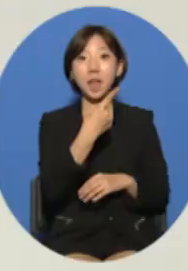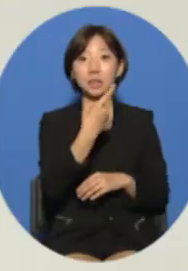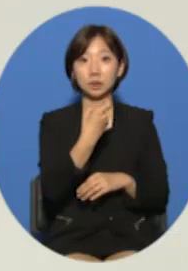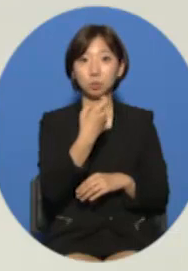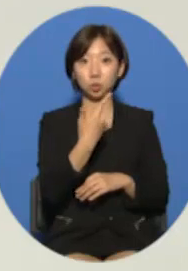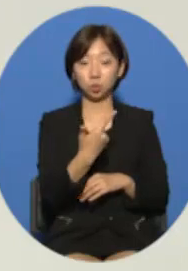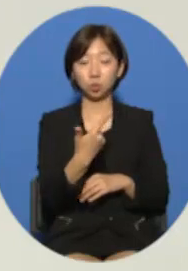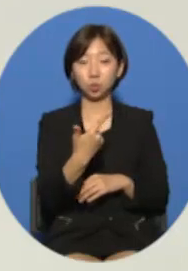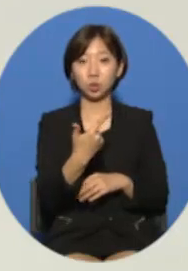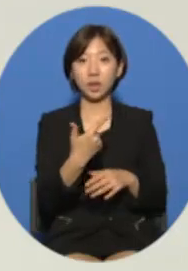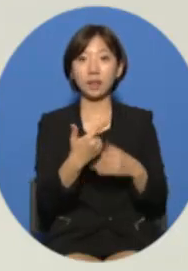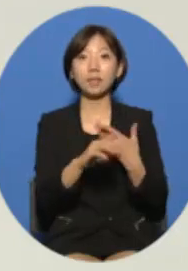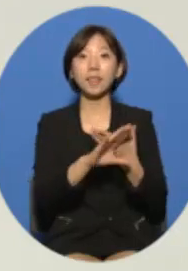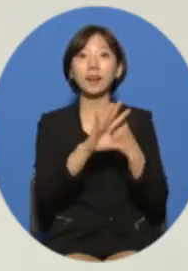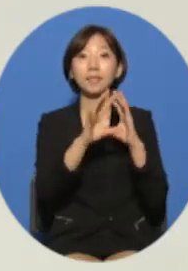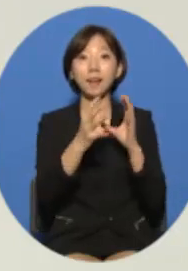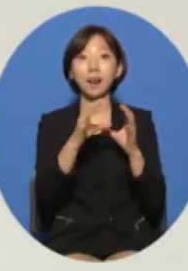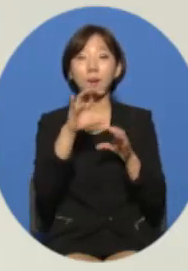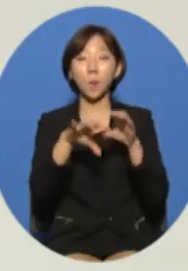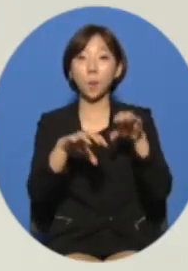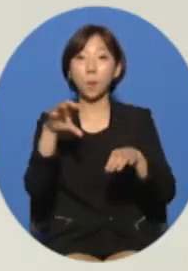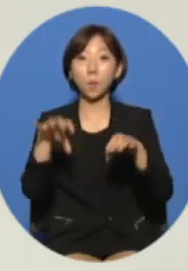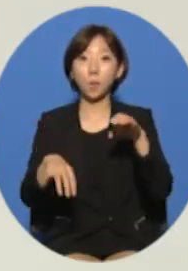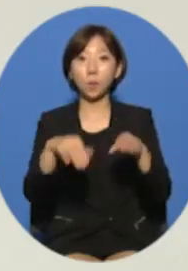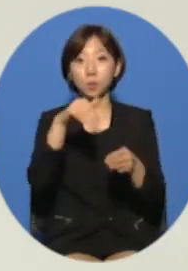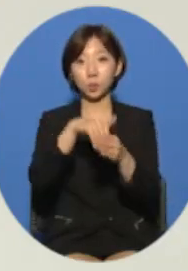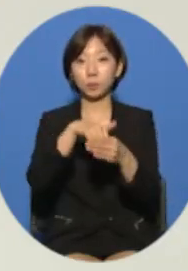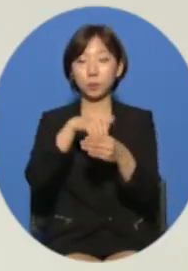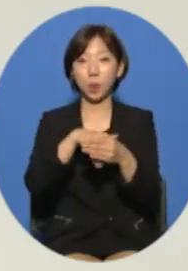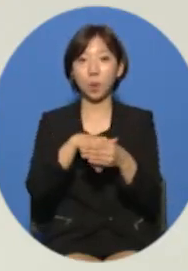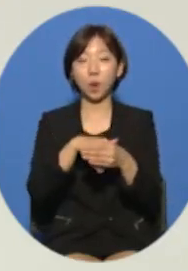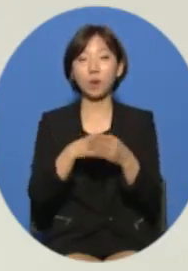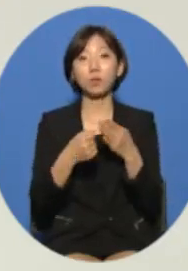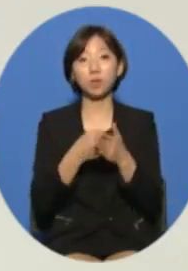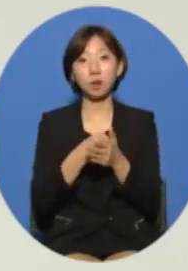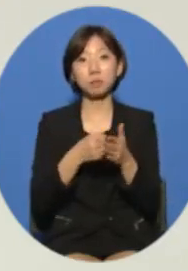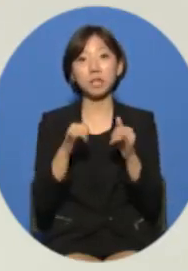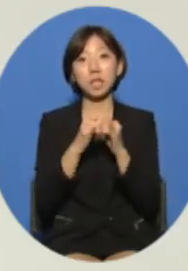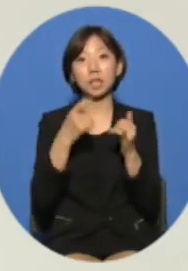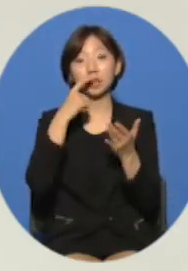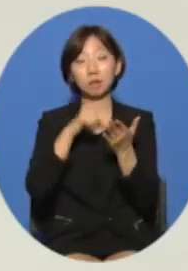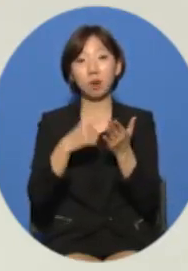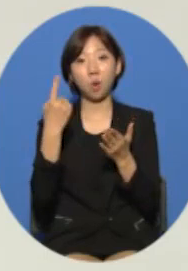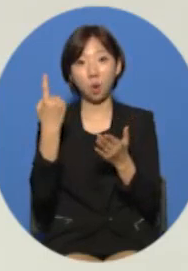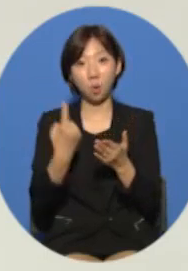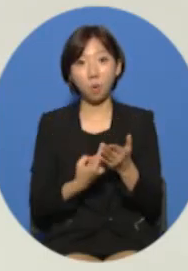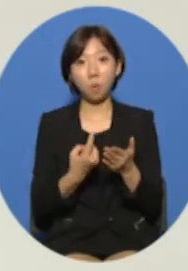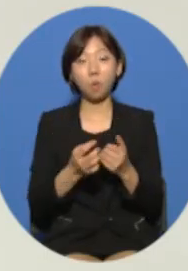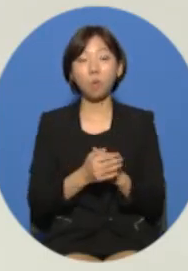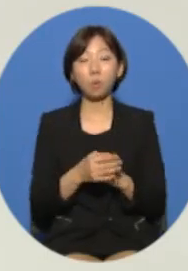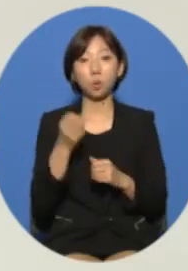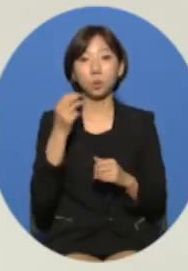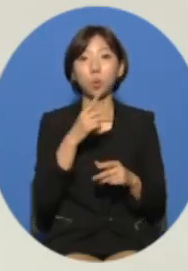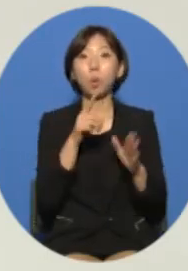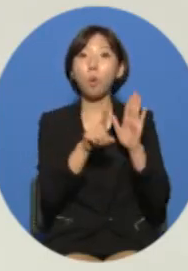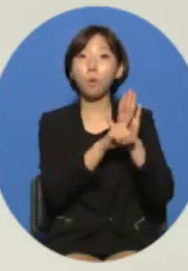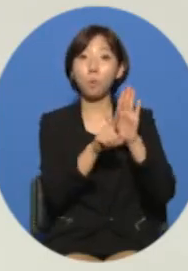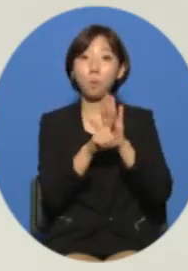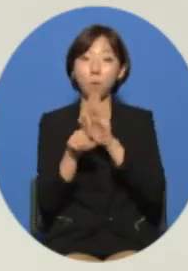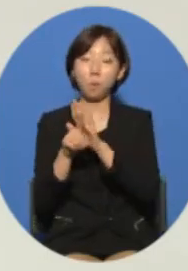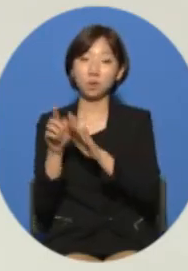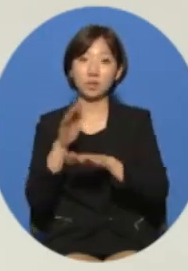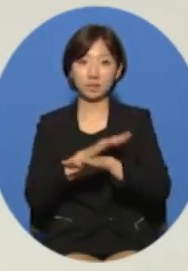116국에서 네. 이렇게 했는데요. 예, 하여튼 그런 특히 이제 재외 투표에 관한 홍보가 네. 잘